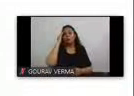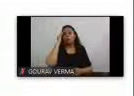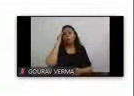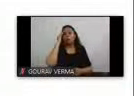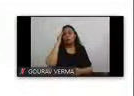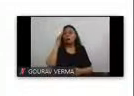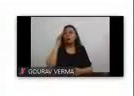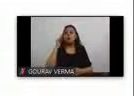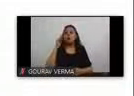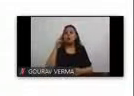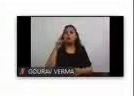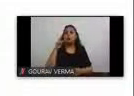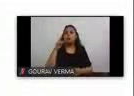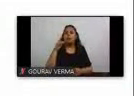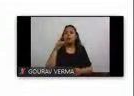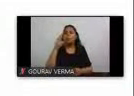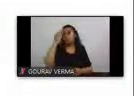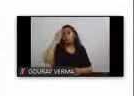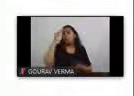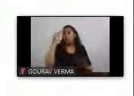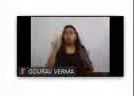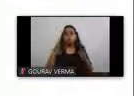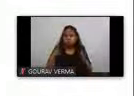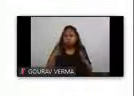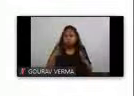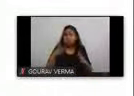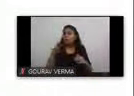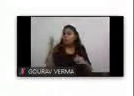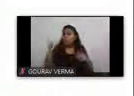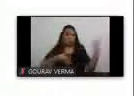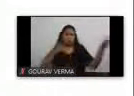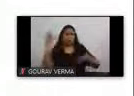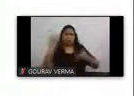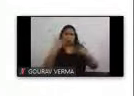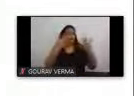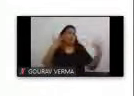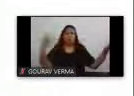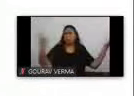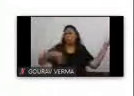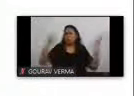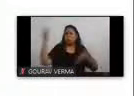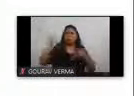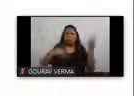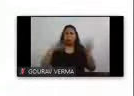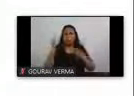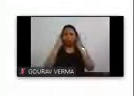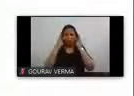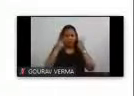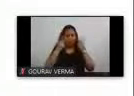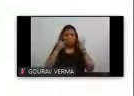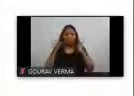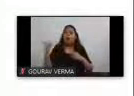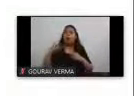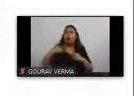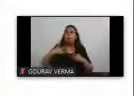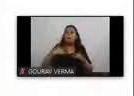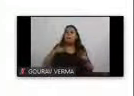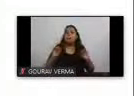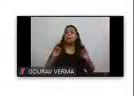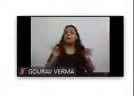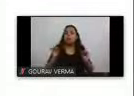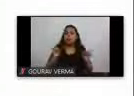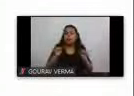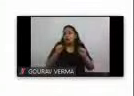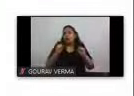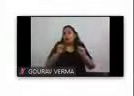डिस्ट्रैक्शन फॉर चिल्ड्रन विथ कॉर्टिकल विजुअल इम्पेयरमेंट. उनको तो इतना विजुअल क्लटर रखना बहुत डिफिकल्ट